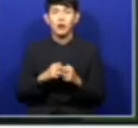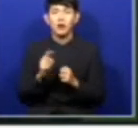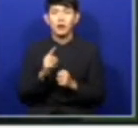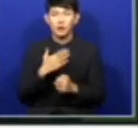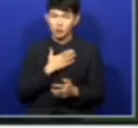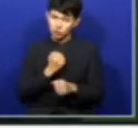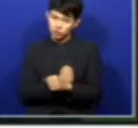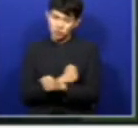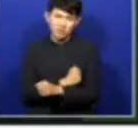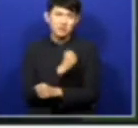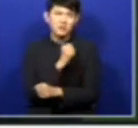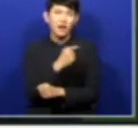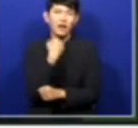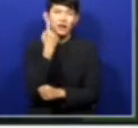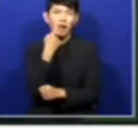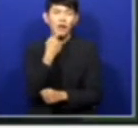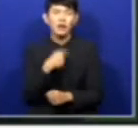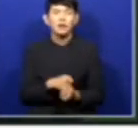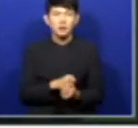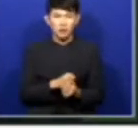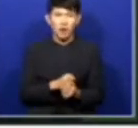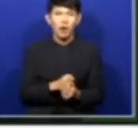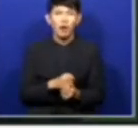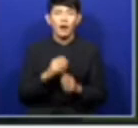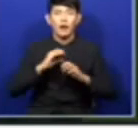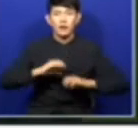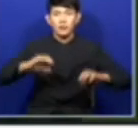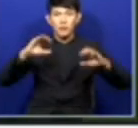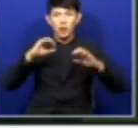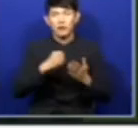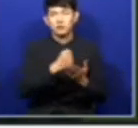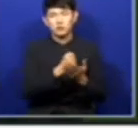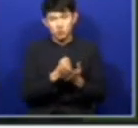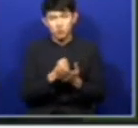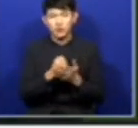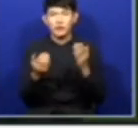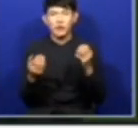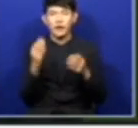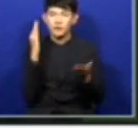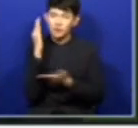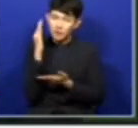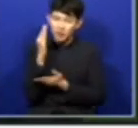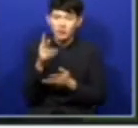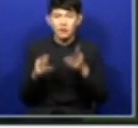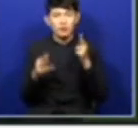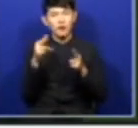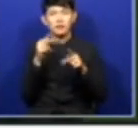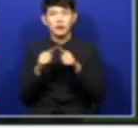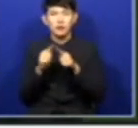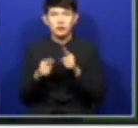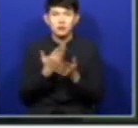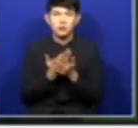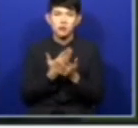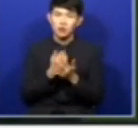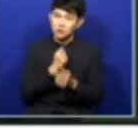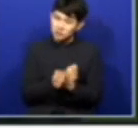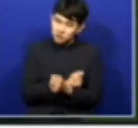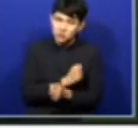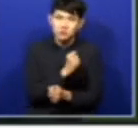างท้องถิ่นมาดำเนินการในการดำเนินการซึ่งต้องเสียเงินเสียทองอีกมากม